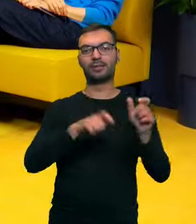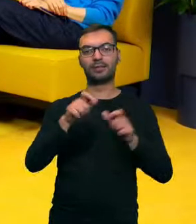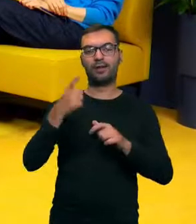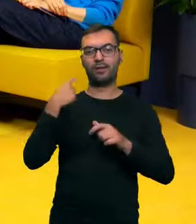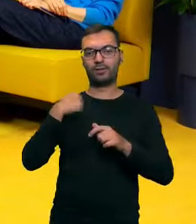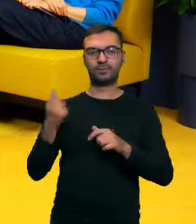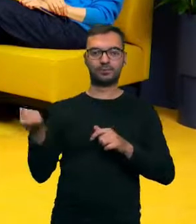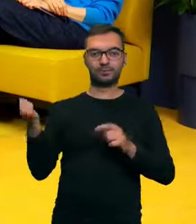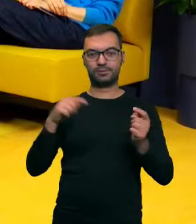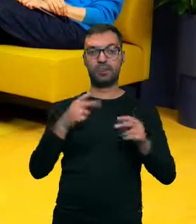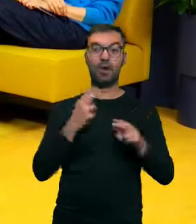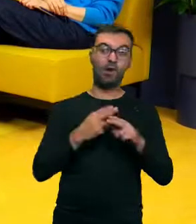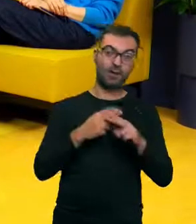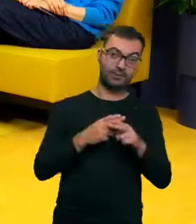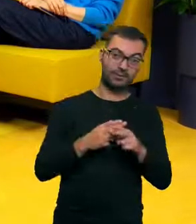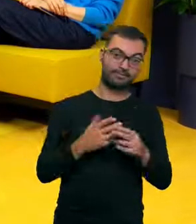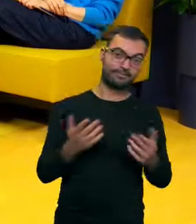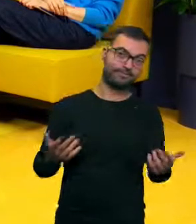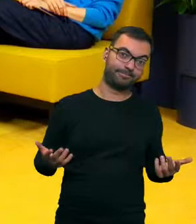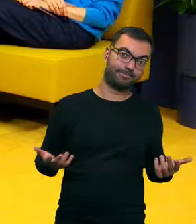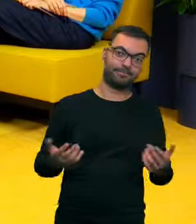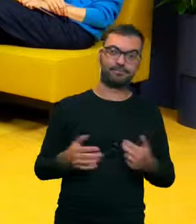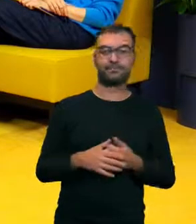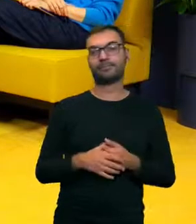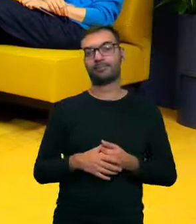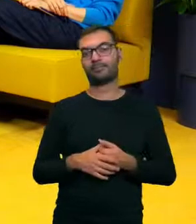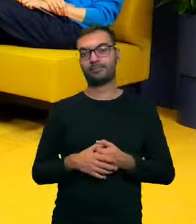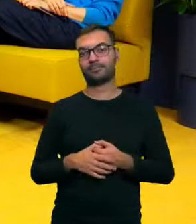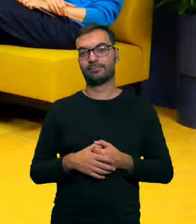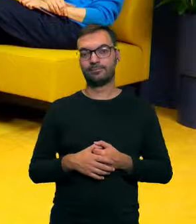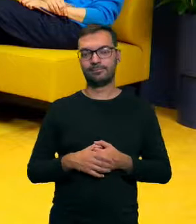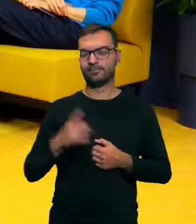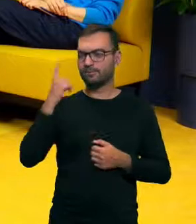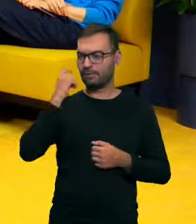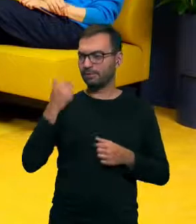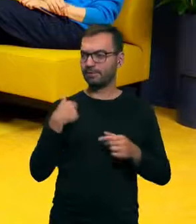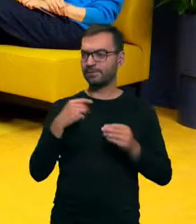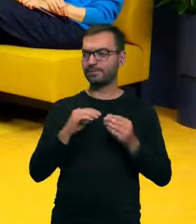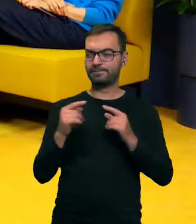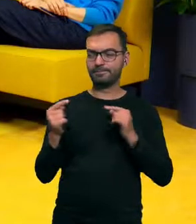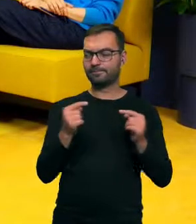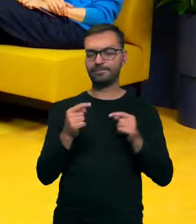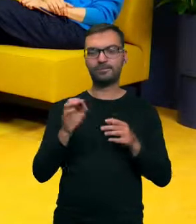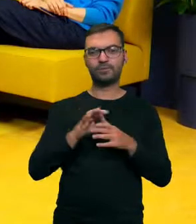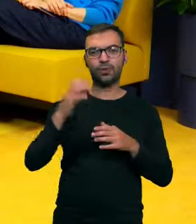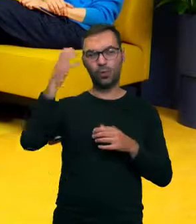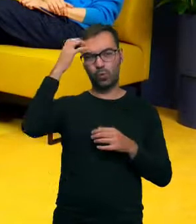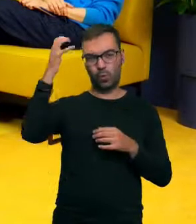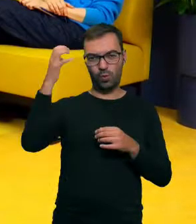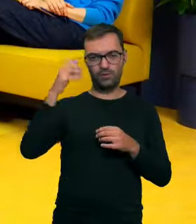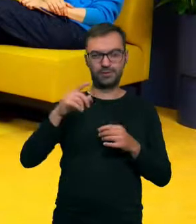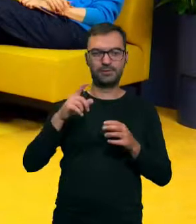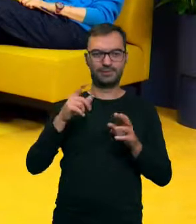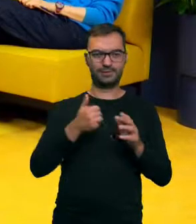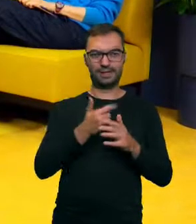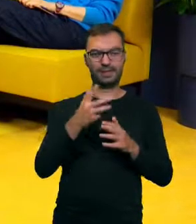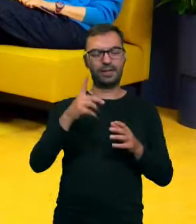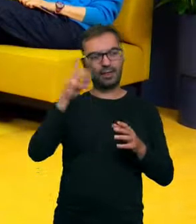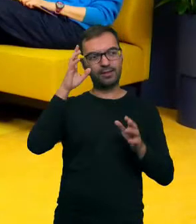którzy przyjdą, będzie chorych. Albo to, co pamiętam, żeśmy przerabiali przy okazji Króla i tutaj już żeśmy wyciągnęli z